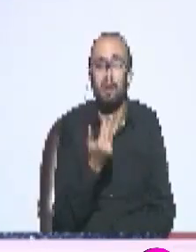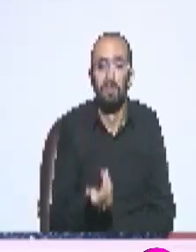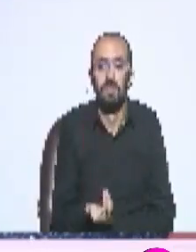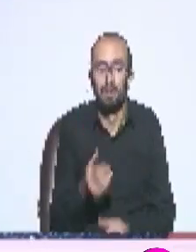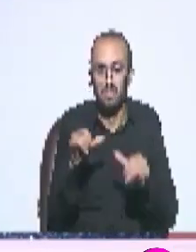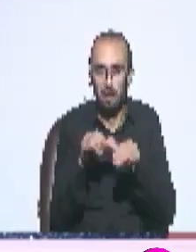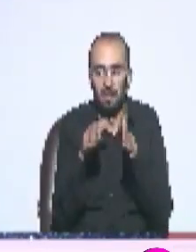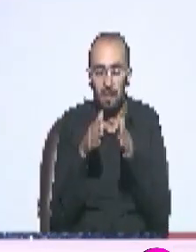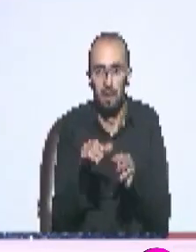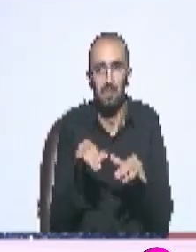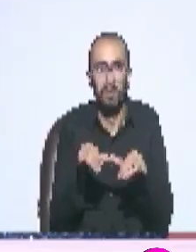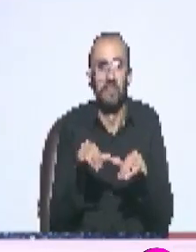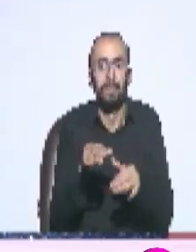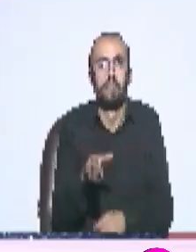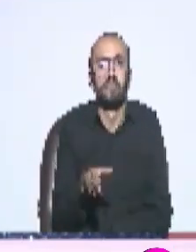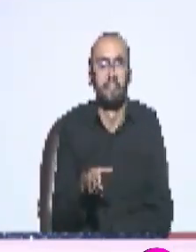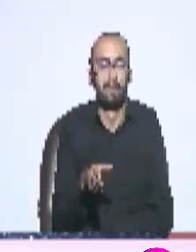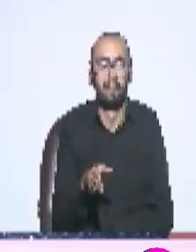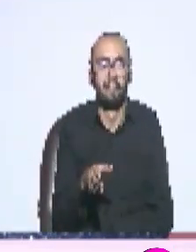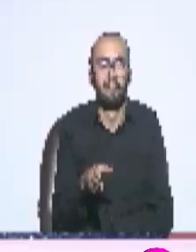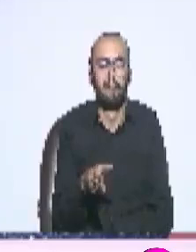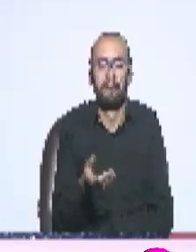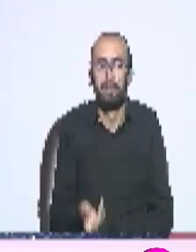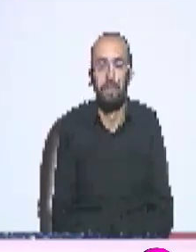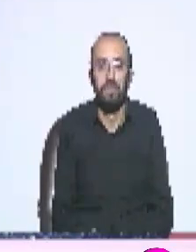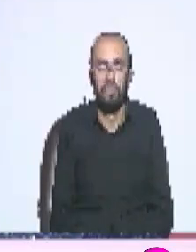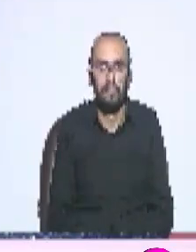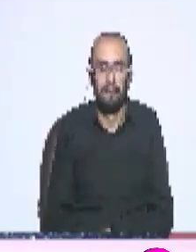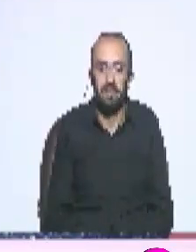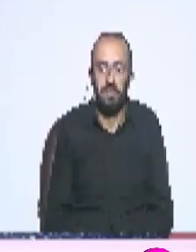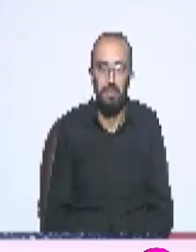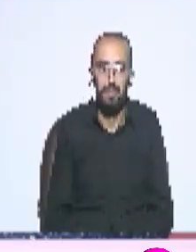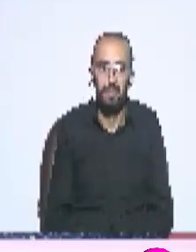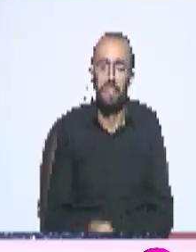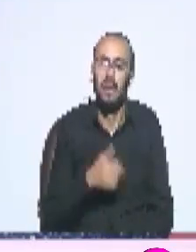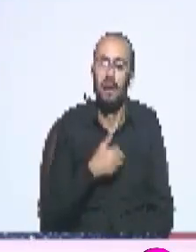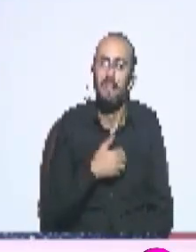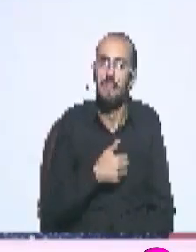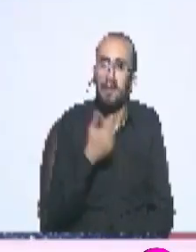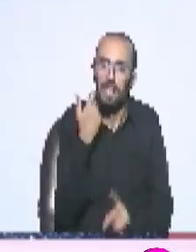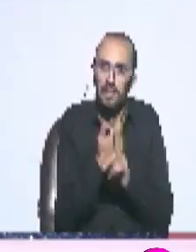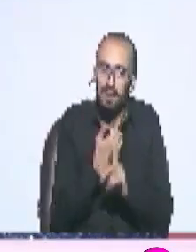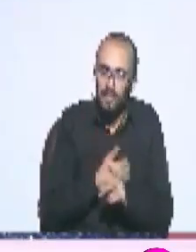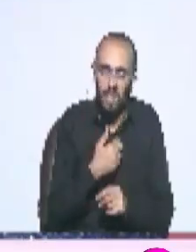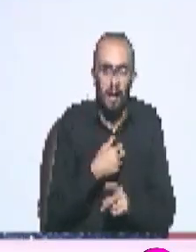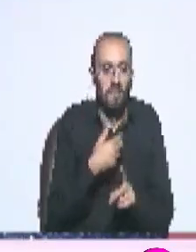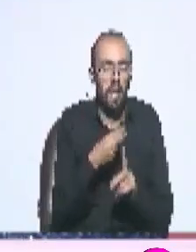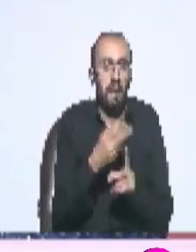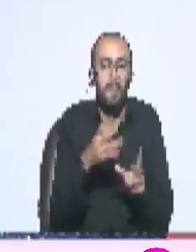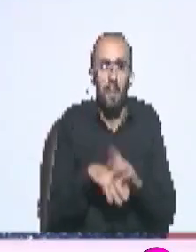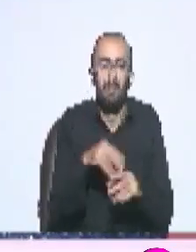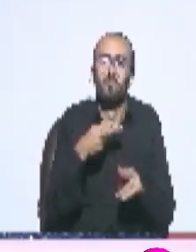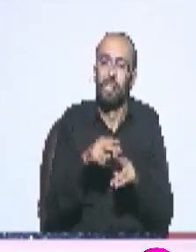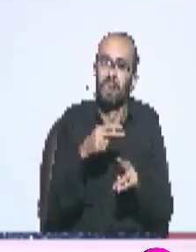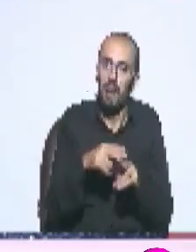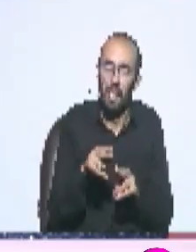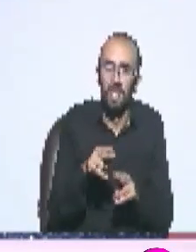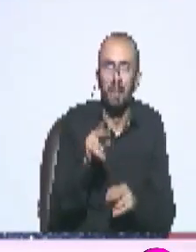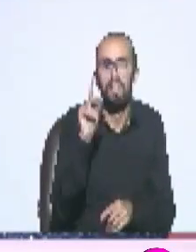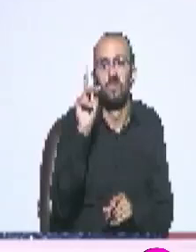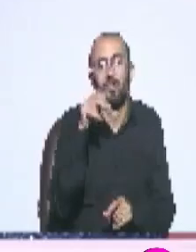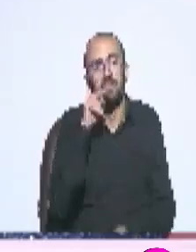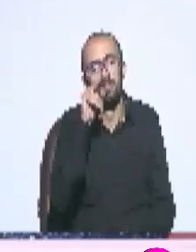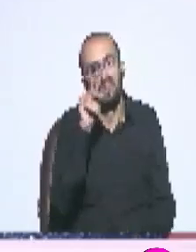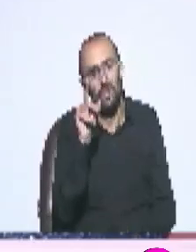لكن بنقدر نخلق لنفسنا وقت ونقسم بقى عليه انا هعمل ايه عشان نفسيتي حاجه بحبها مسلسل قناه بحب